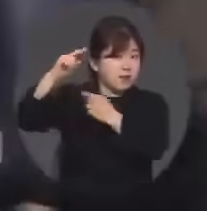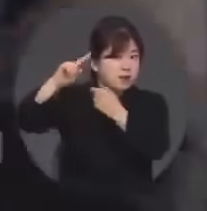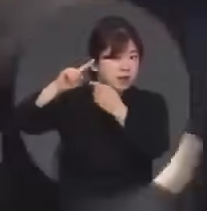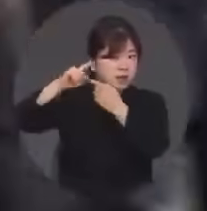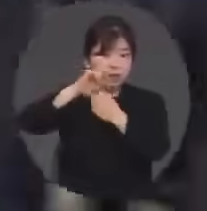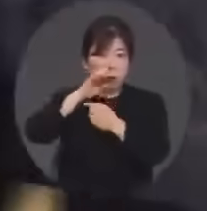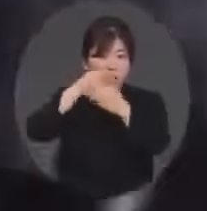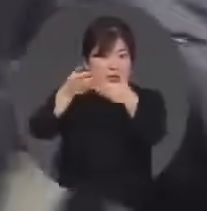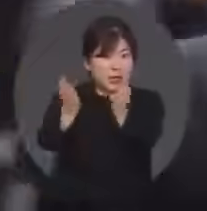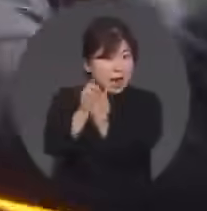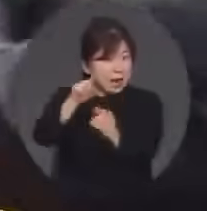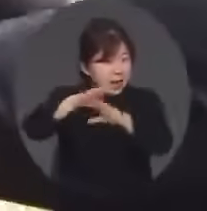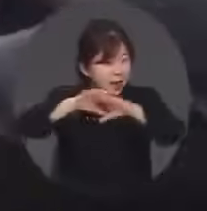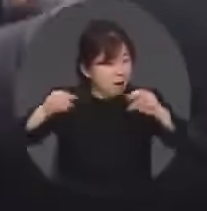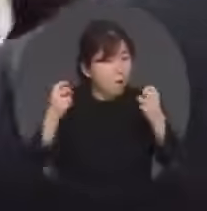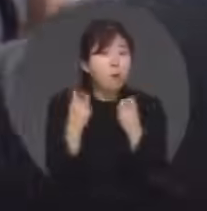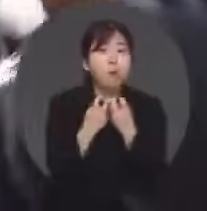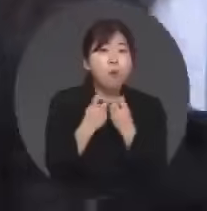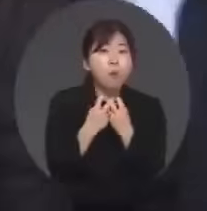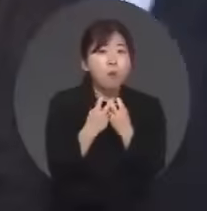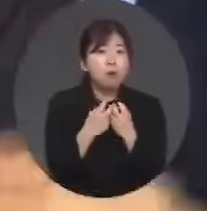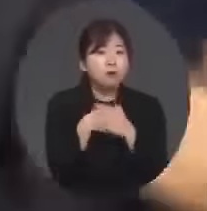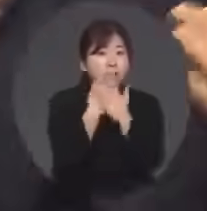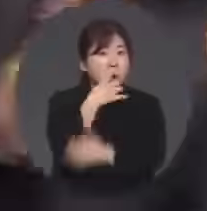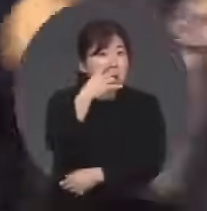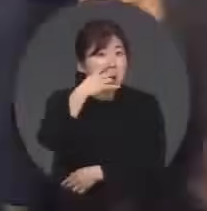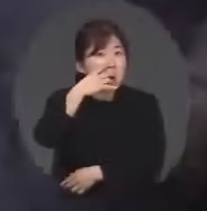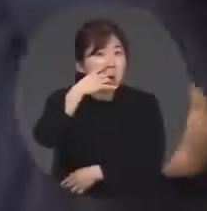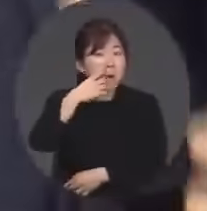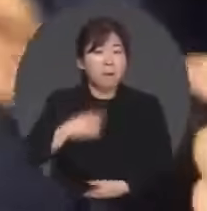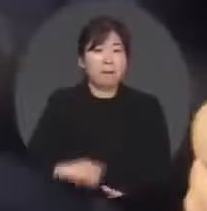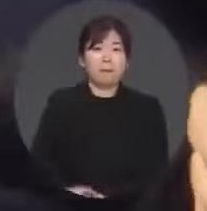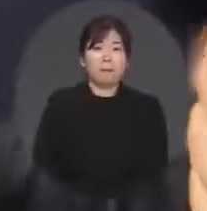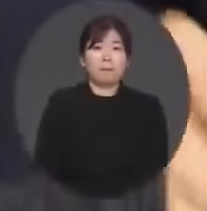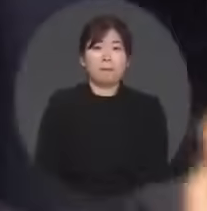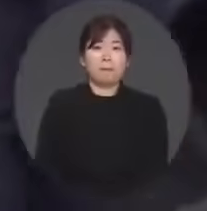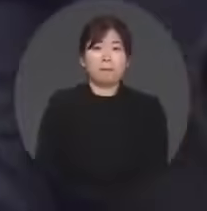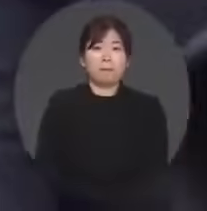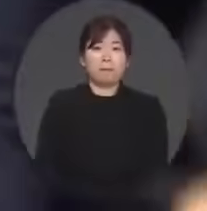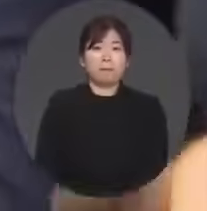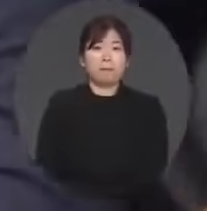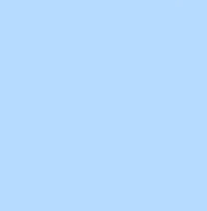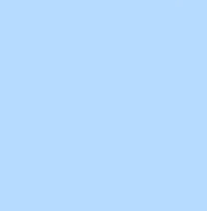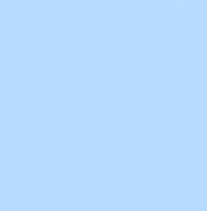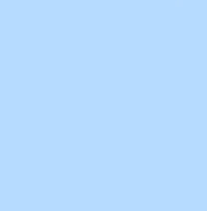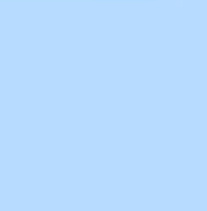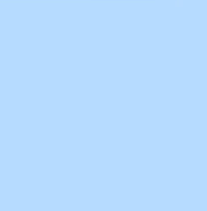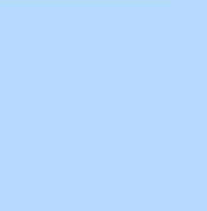어떤 해법을 내놓을지 관심이 커지고 있습니다. MBC 뉴스 문철진입니다.